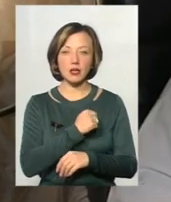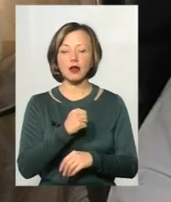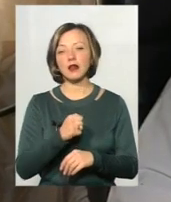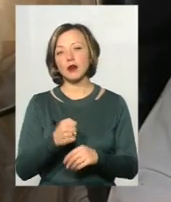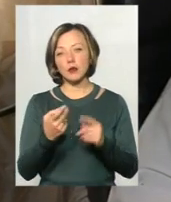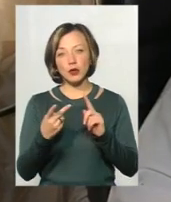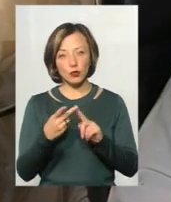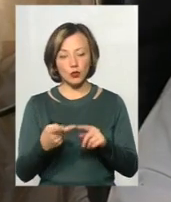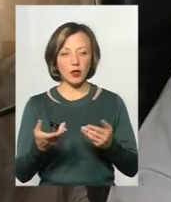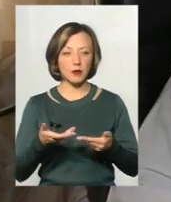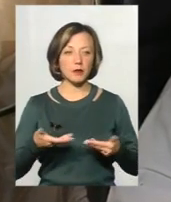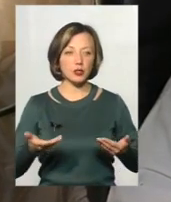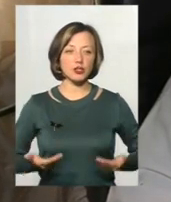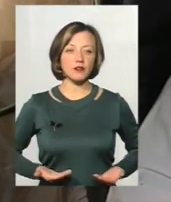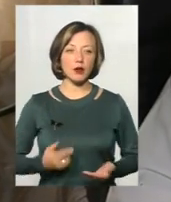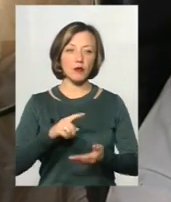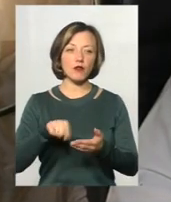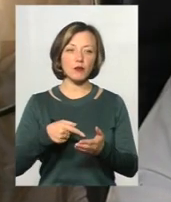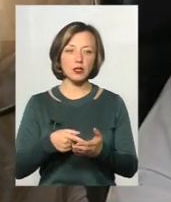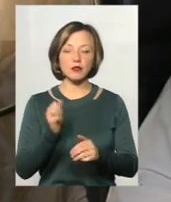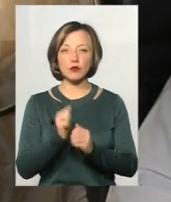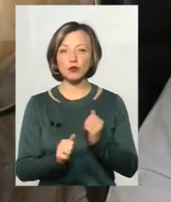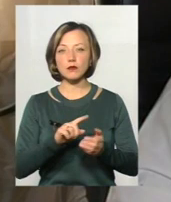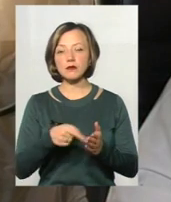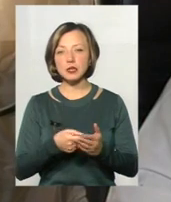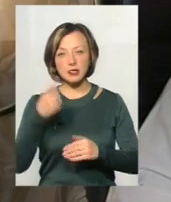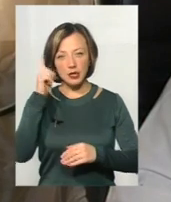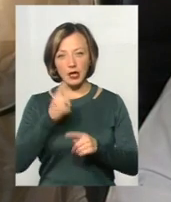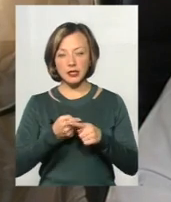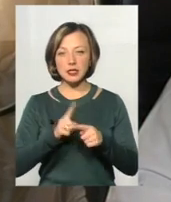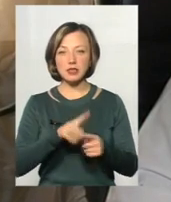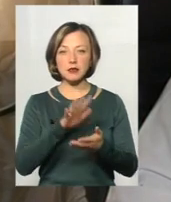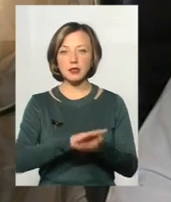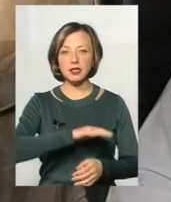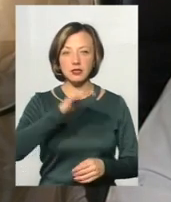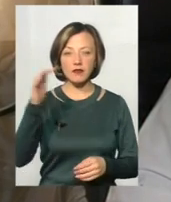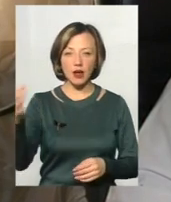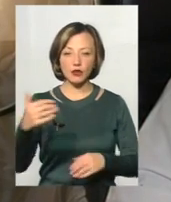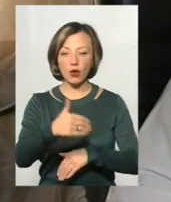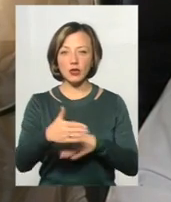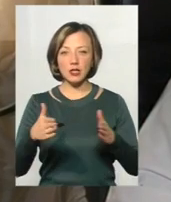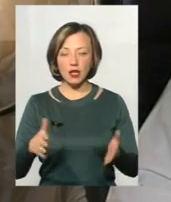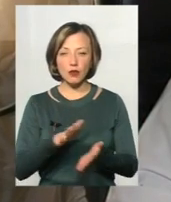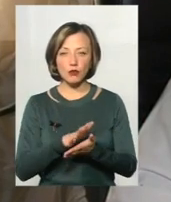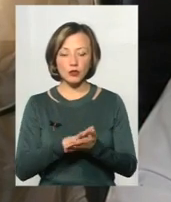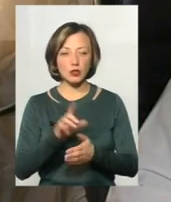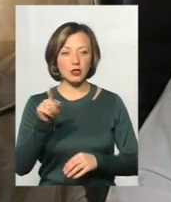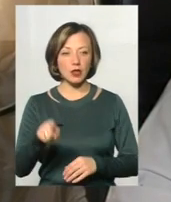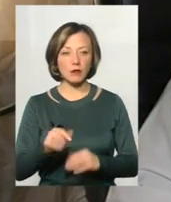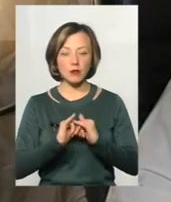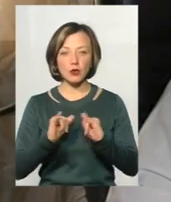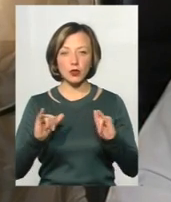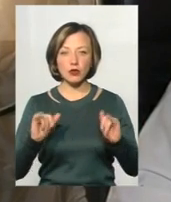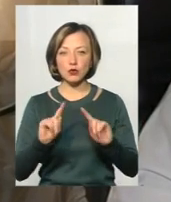ми живемо в місті, а в кожному місті, ви знаєте, оці сміттєзвалища наші контейнери мусорні, там плодяться